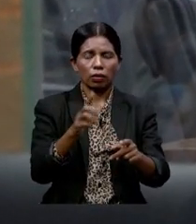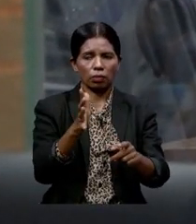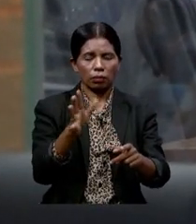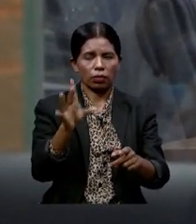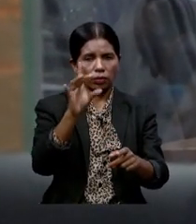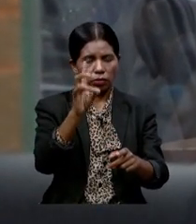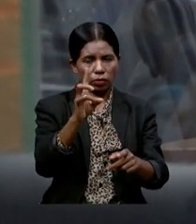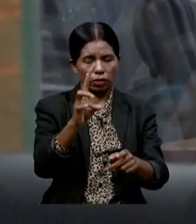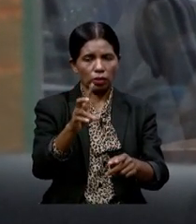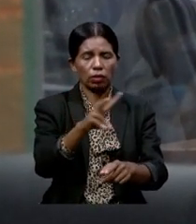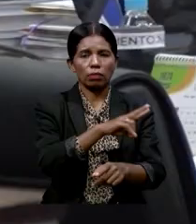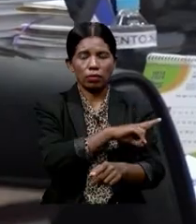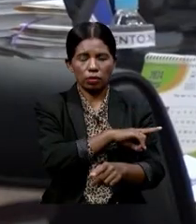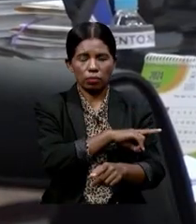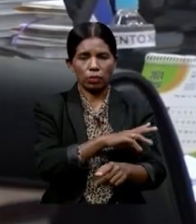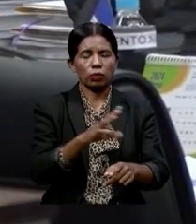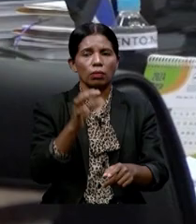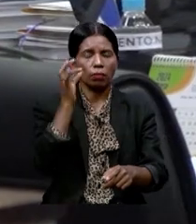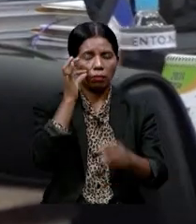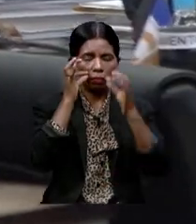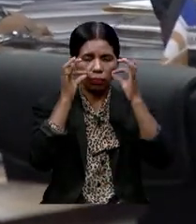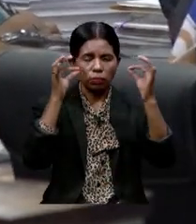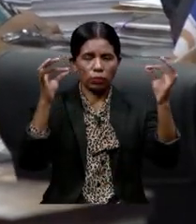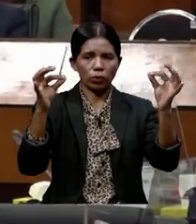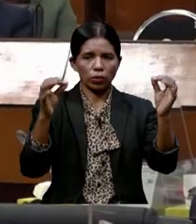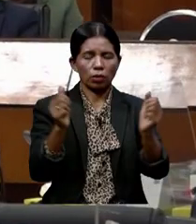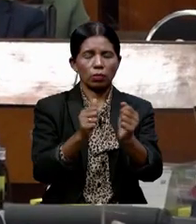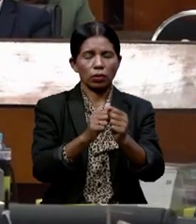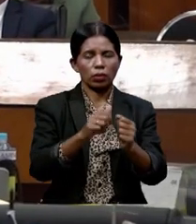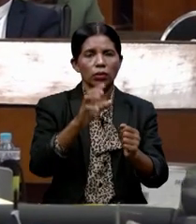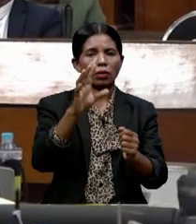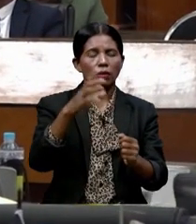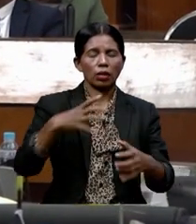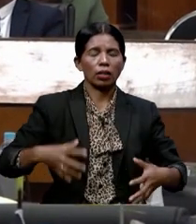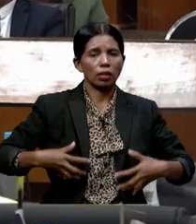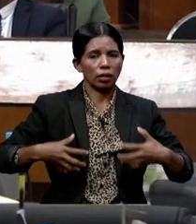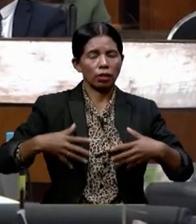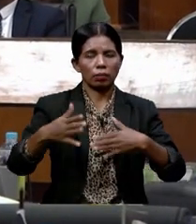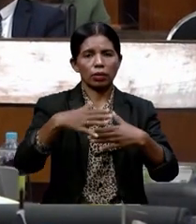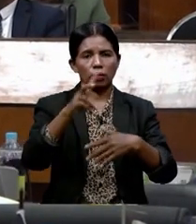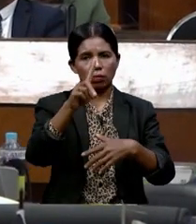vasina mos, busa Rihun Rua Resin, no Lekirau Besik Atusrua. Rumalu Neves, Jaime dos Santos, GMN.